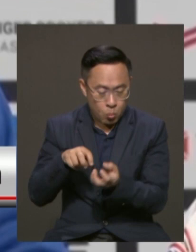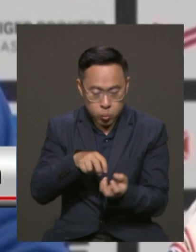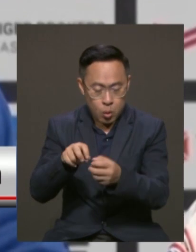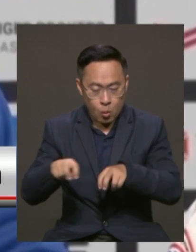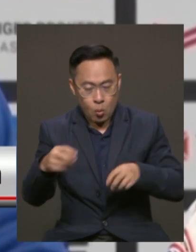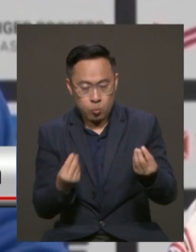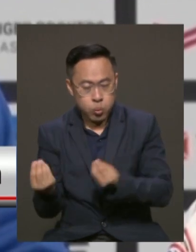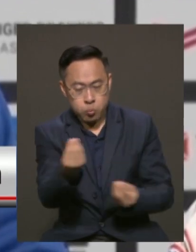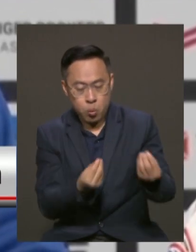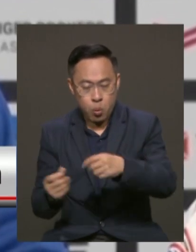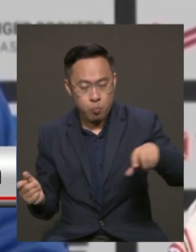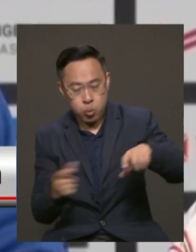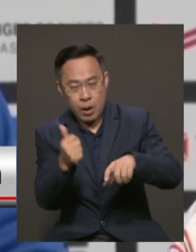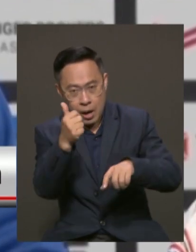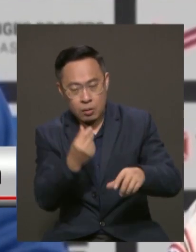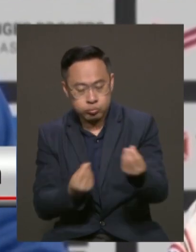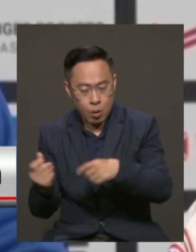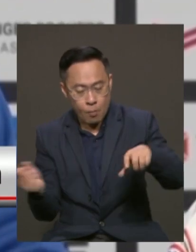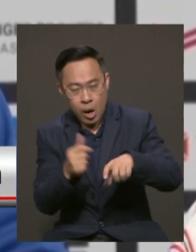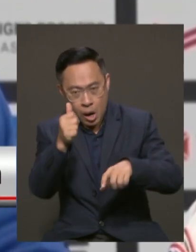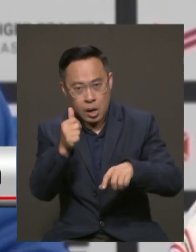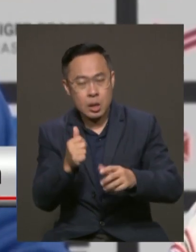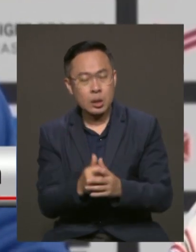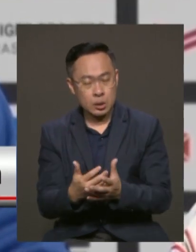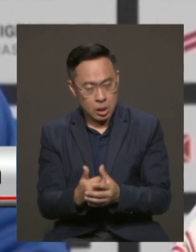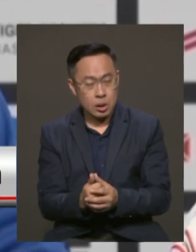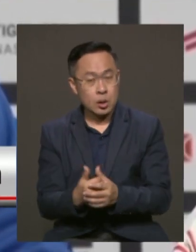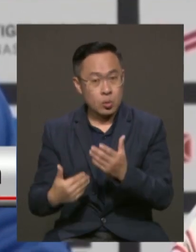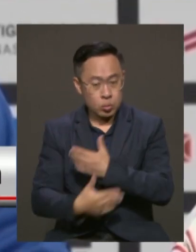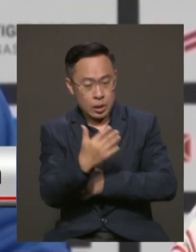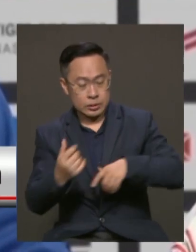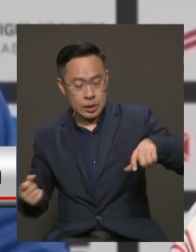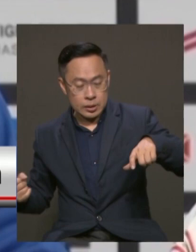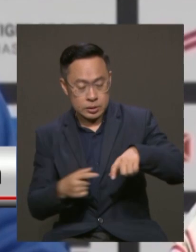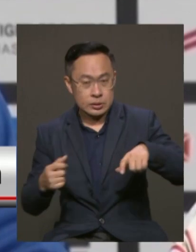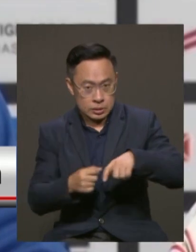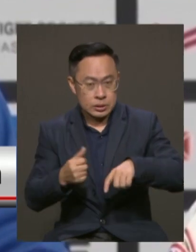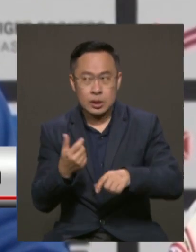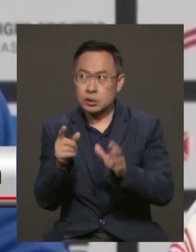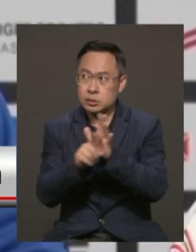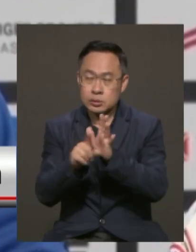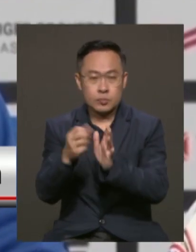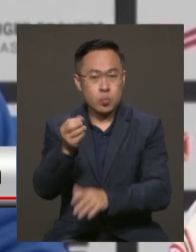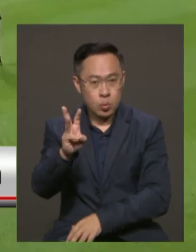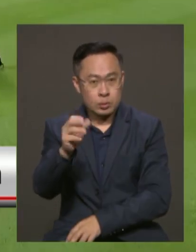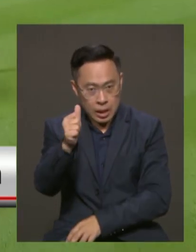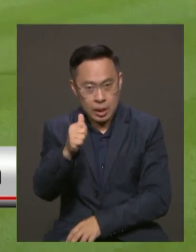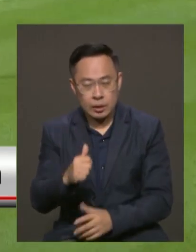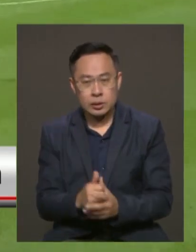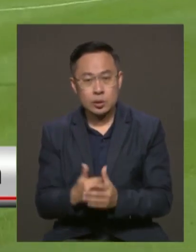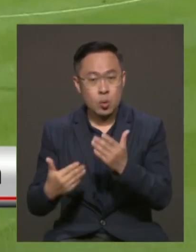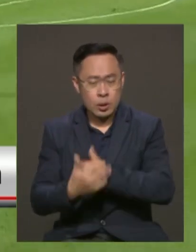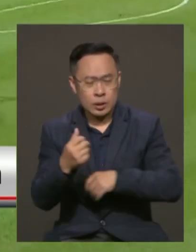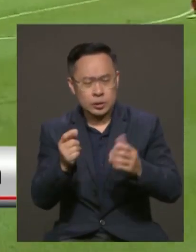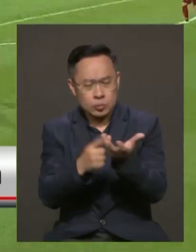ามารถสร้างโอกาสได้เยอะมากแล้วก็มีโอกาสทำประตูตรงกรอบมากถึง 15-16 ครั้งแล้วก็ถ้าหากมองจากโอกาสโด